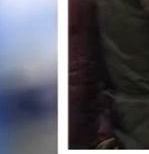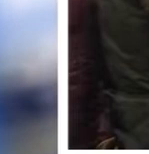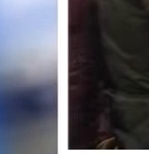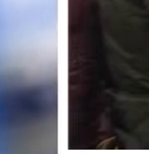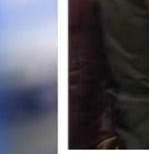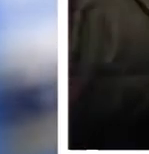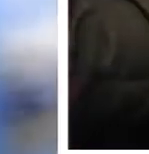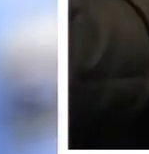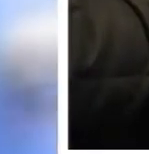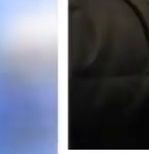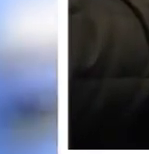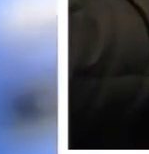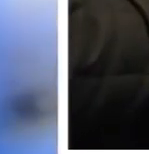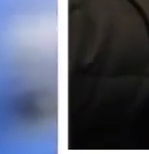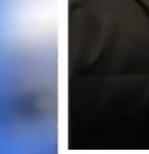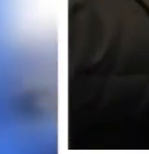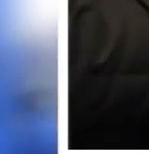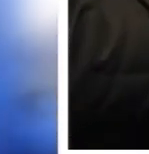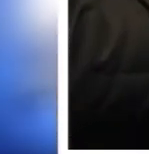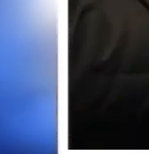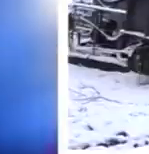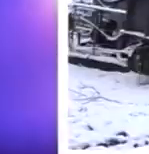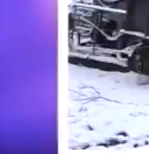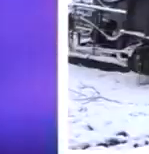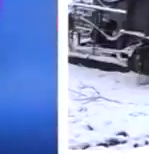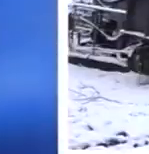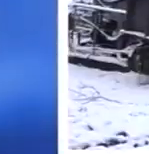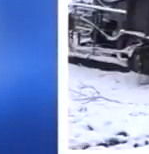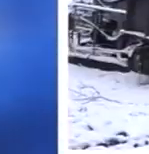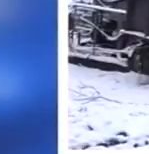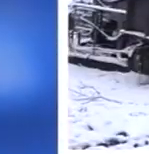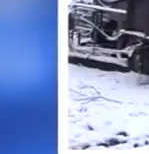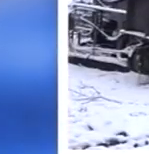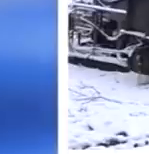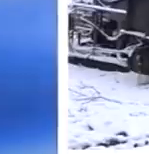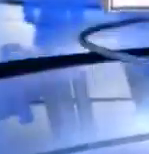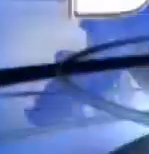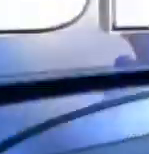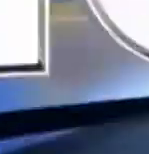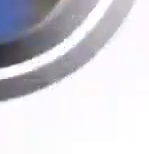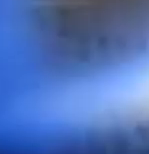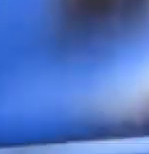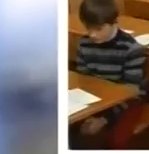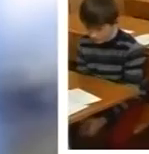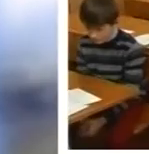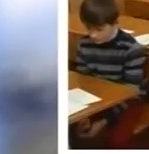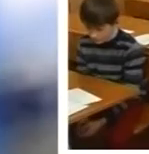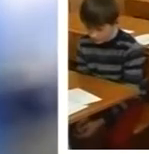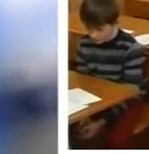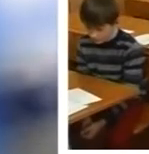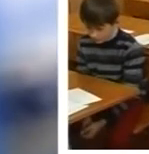Тернополяни звернулися до керівництва держави з вимогою зупинити будівництво на території Палацу культури «Березіль».